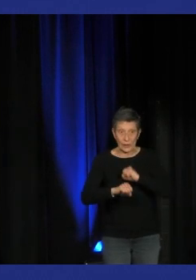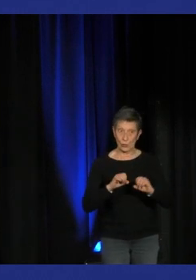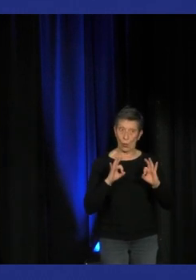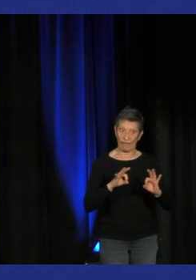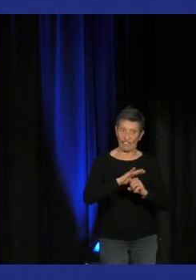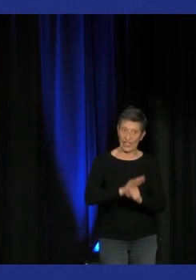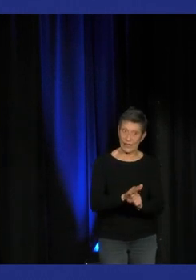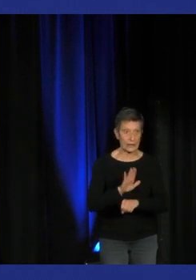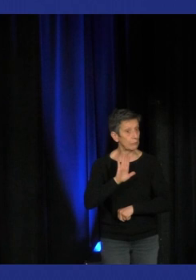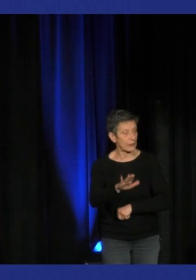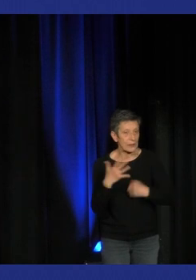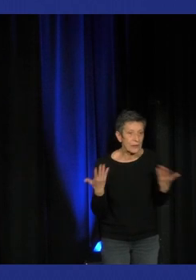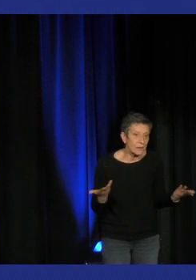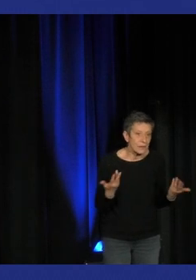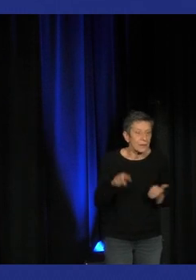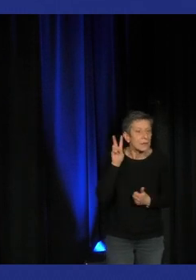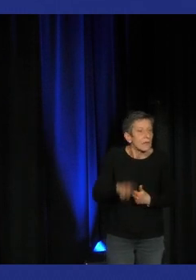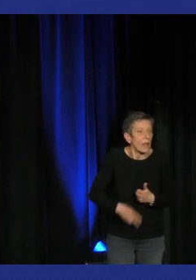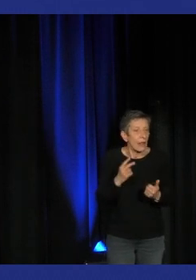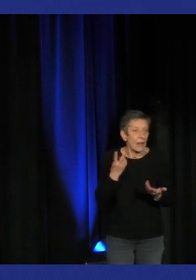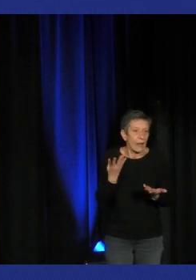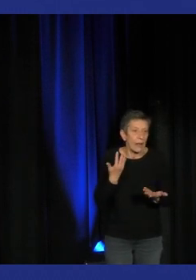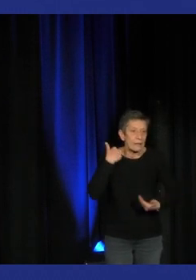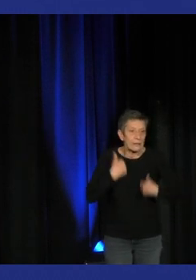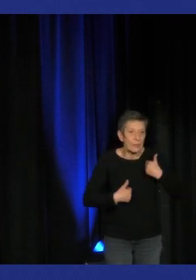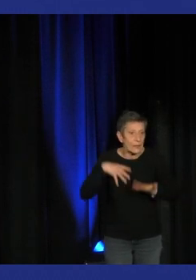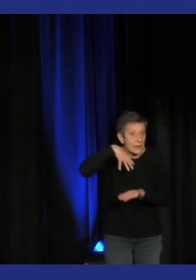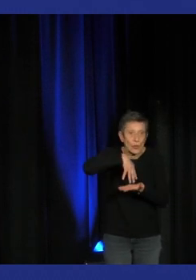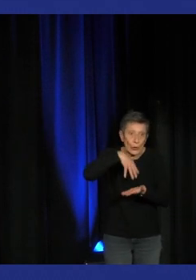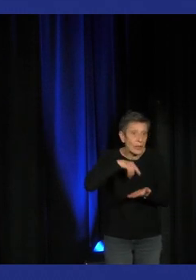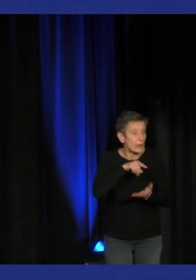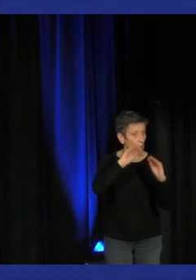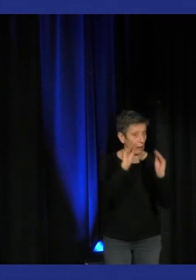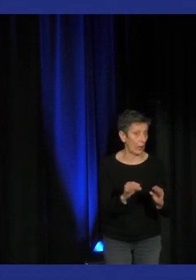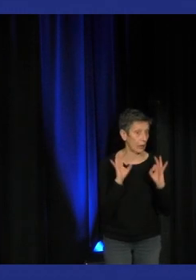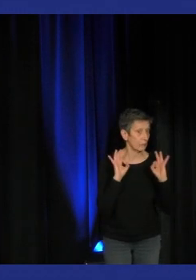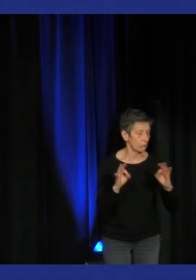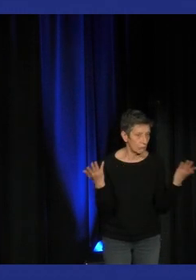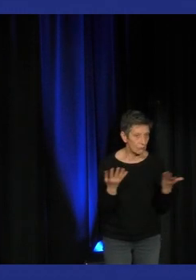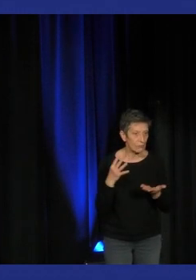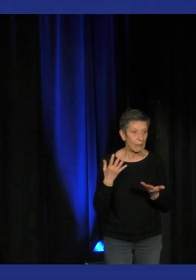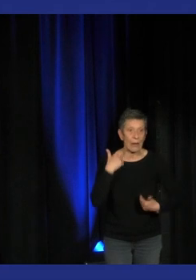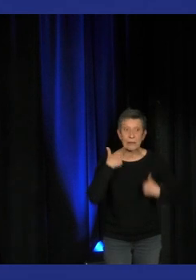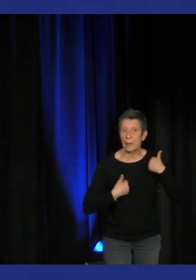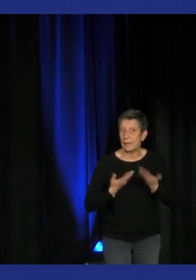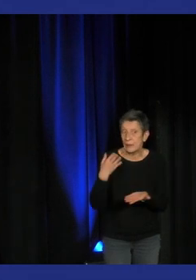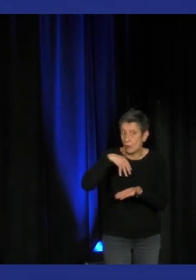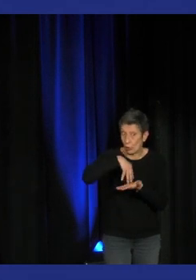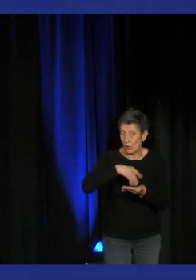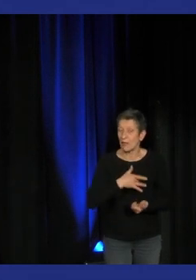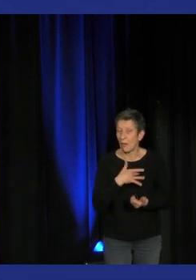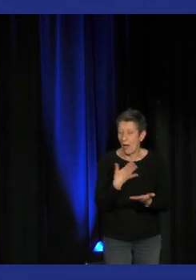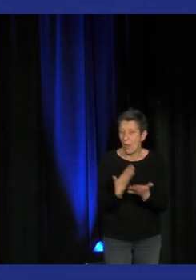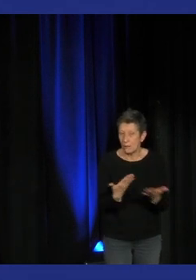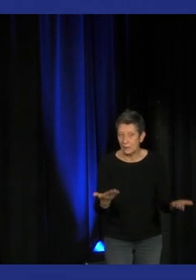décrit par les Disability Studies qui sont intéressés justement à ce phénomène et à montrer qu'il